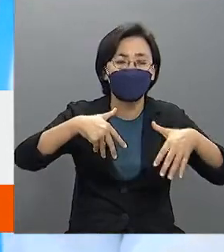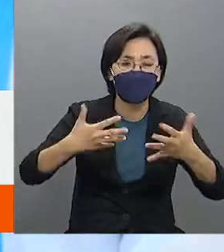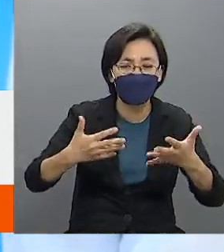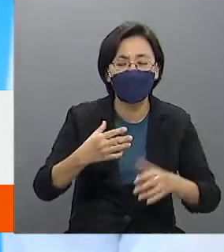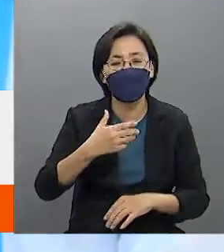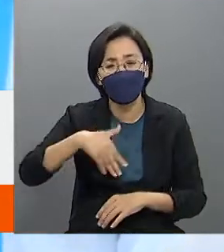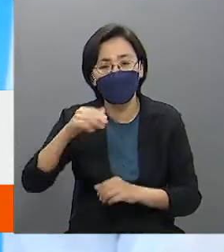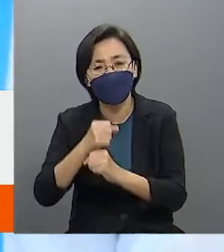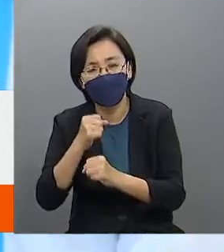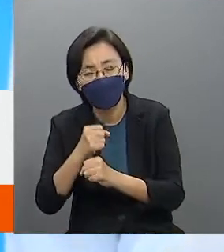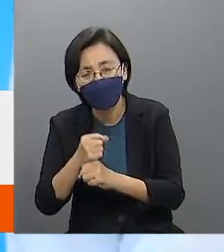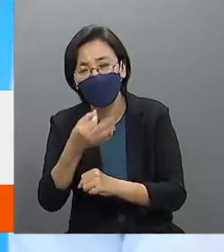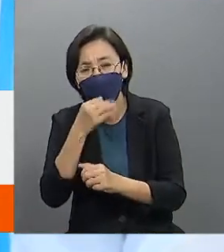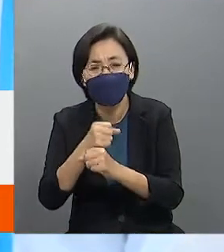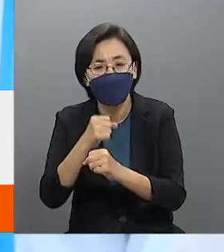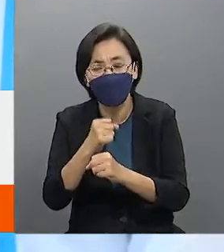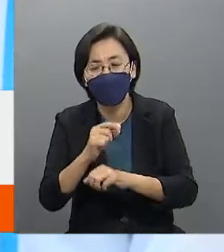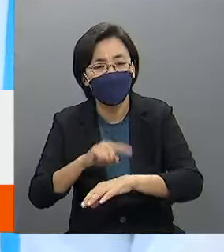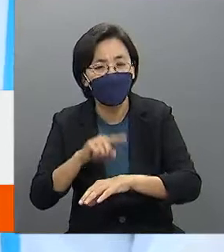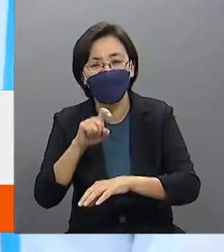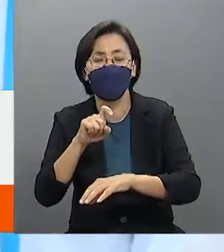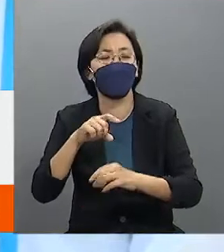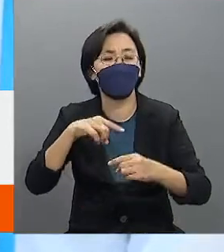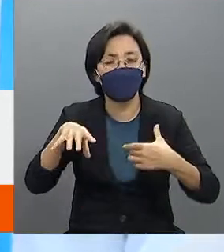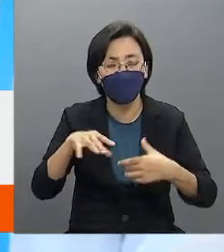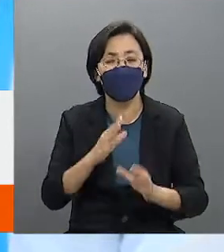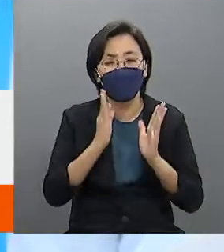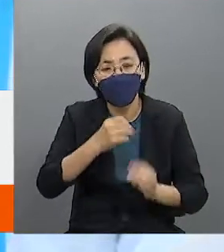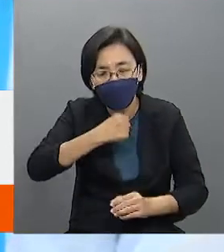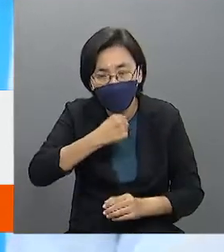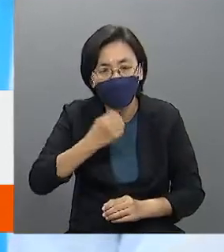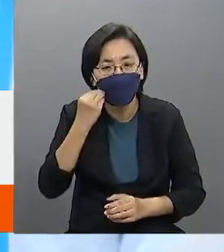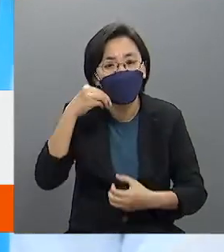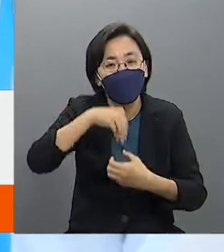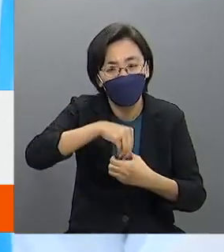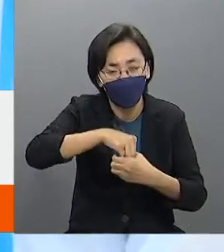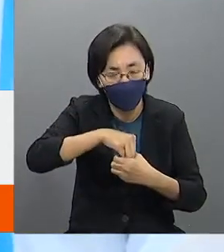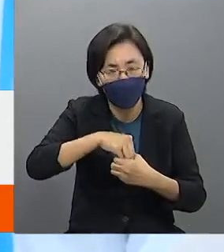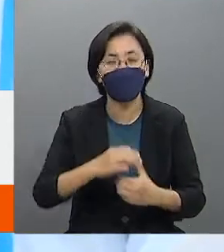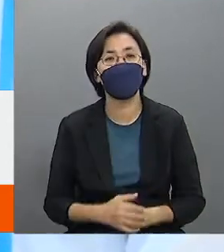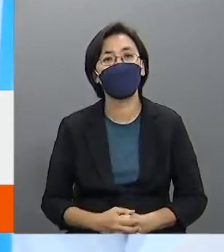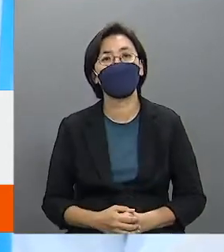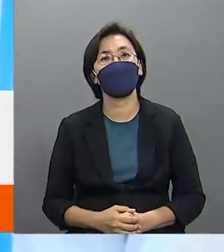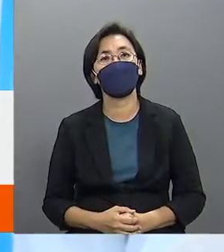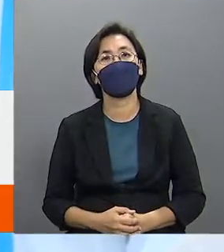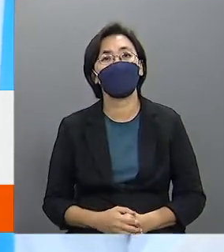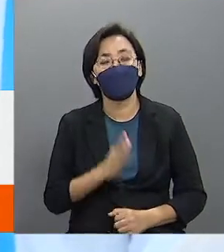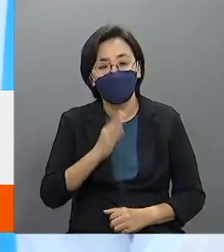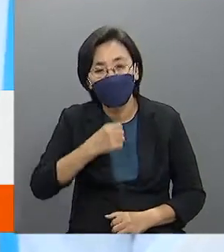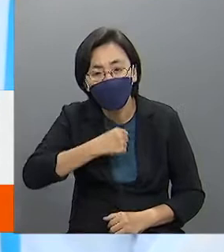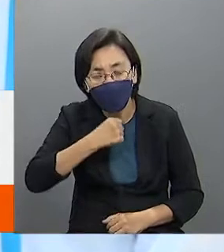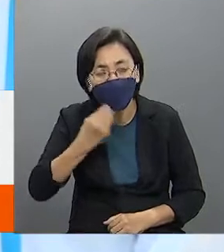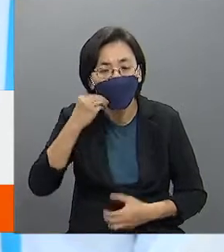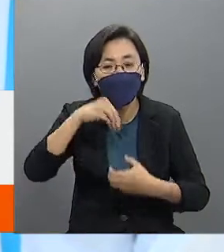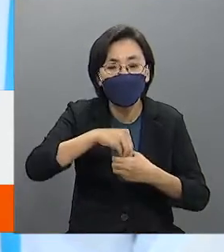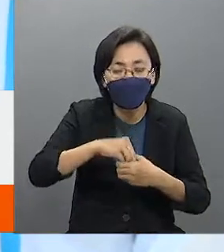ครับอันนี้ก็พบแต่อาจจะพบแต่คนแก่อยู่บ้านนะครับแล้วก็บางบ้านก็จะมีทั